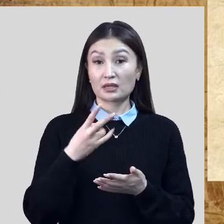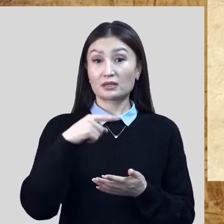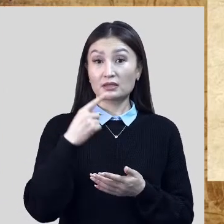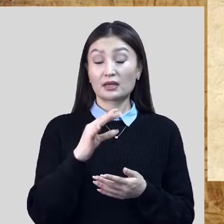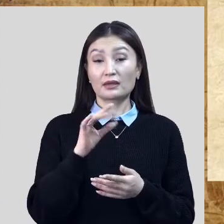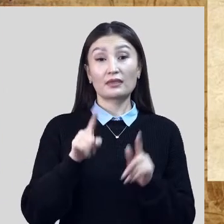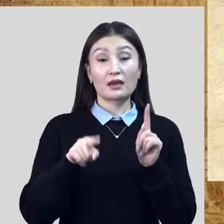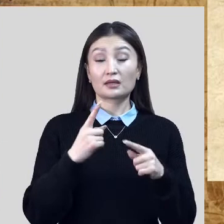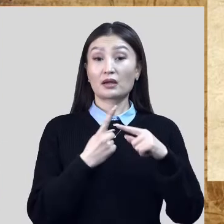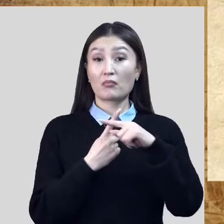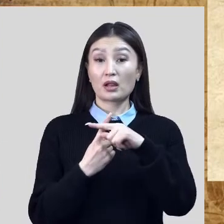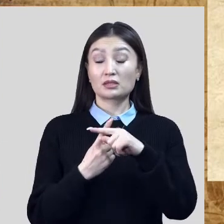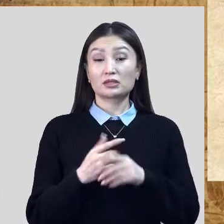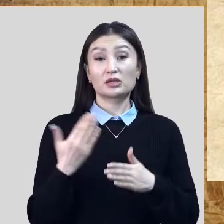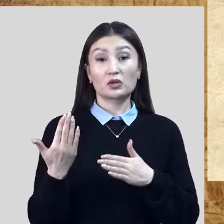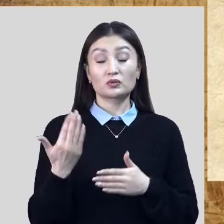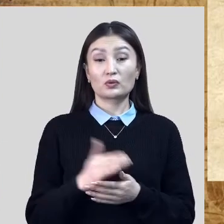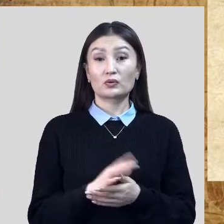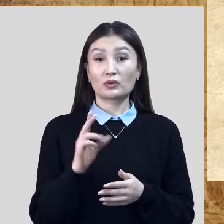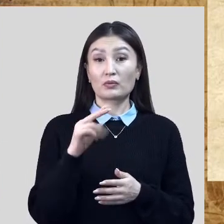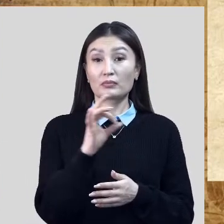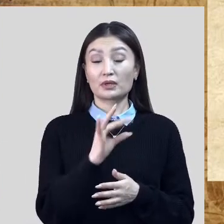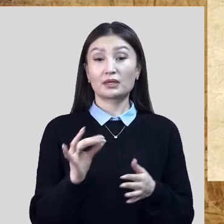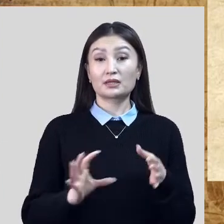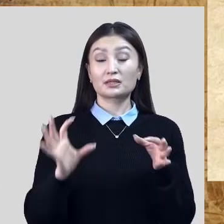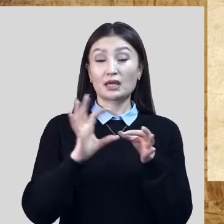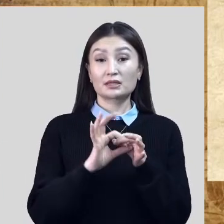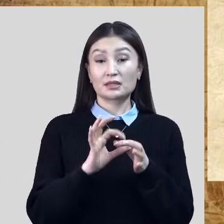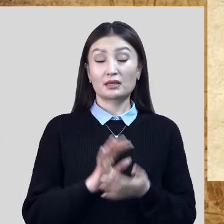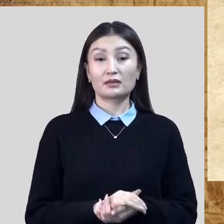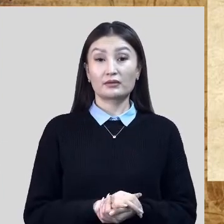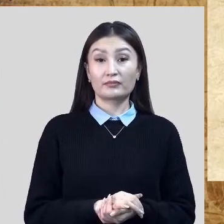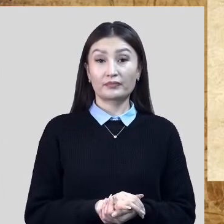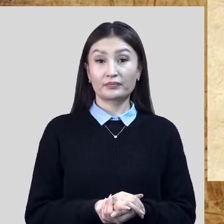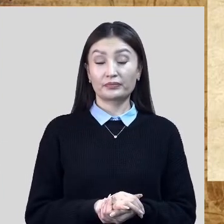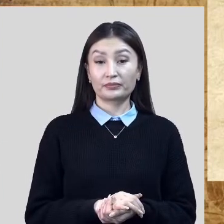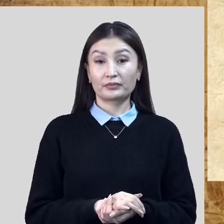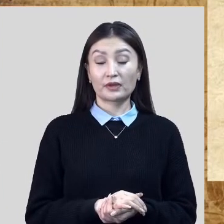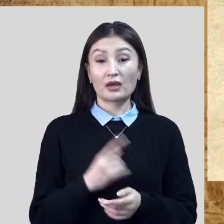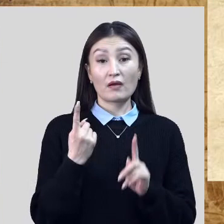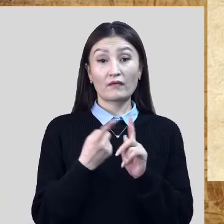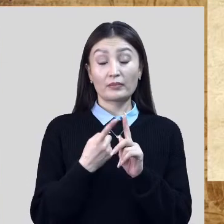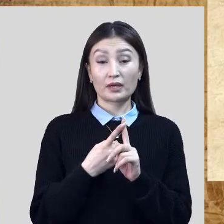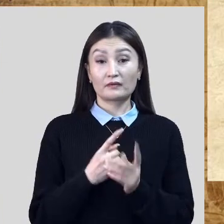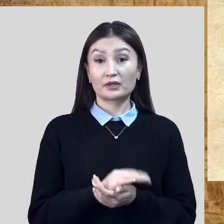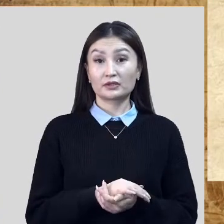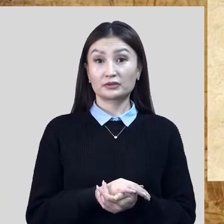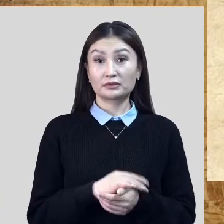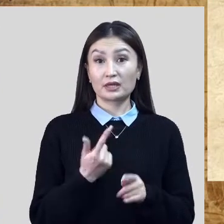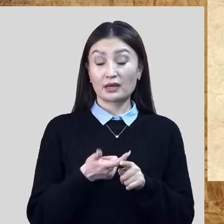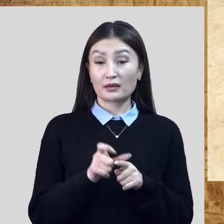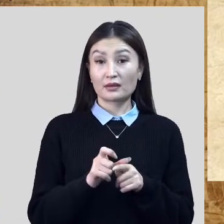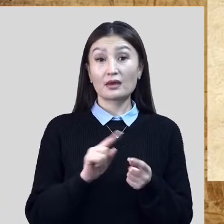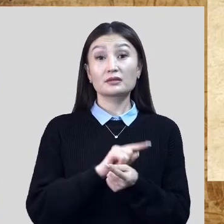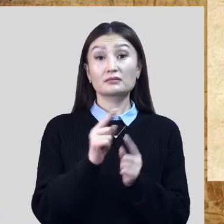отметить и некоторые положительные стороны присоединения кыргызов к империи. Во-первых, это